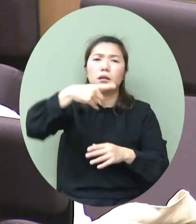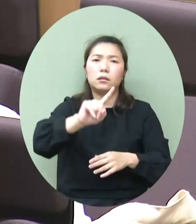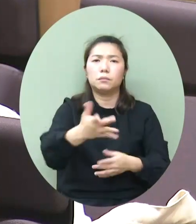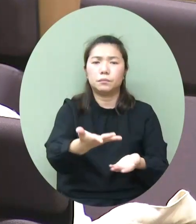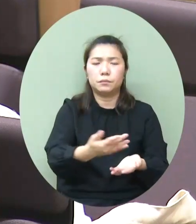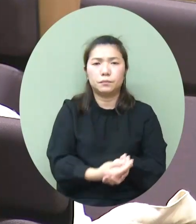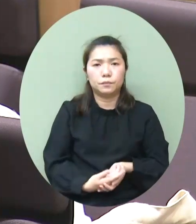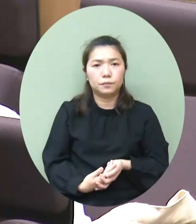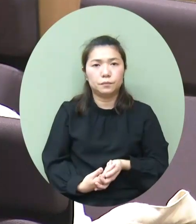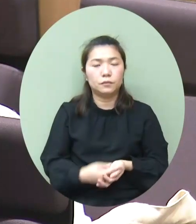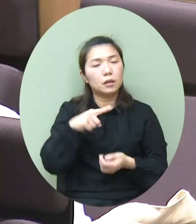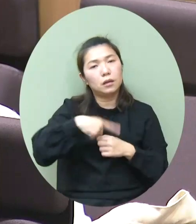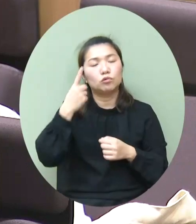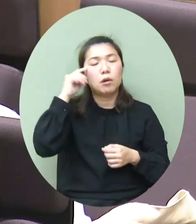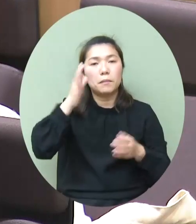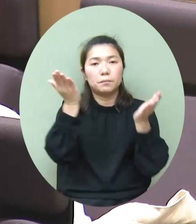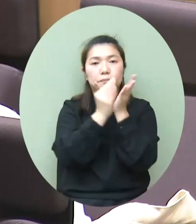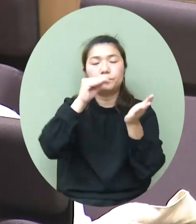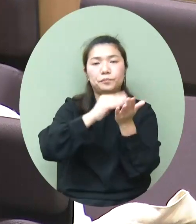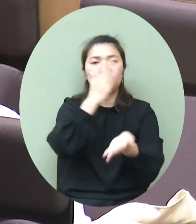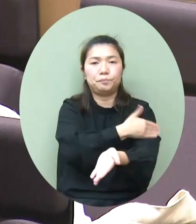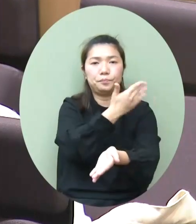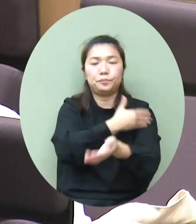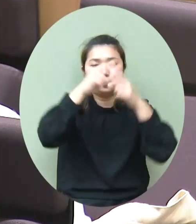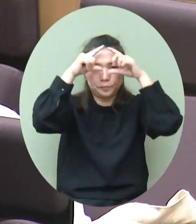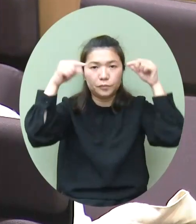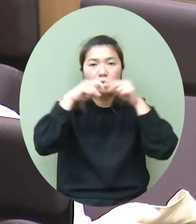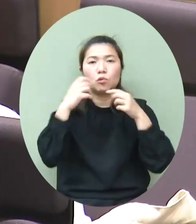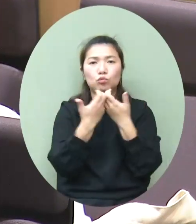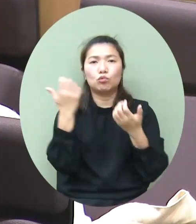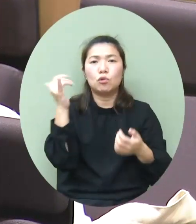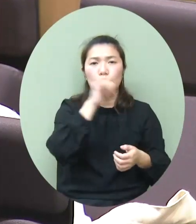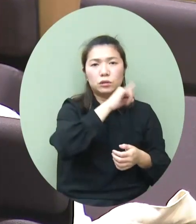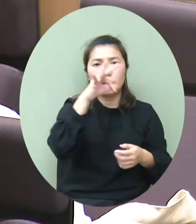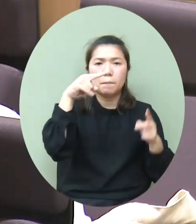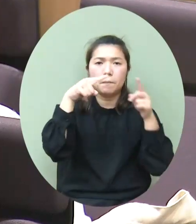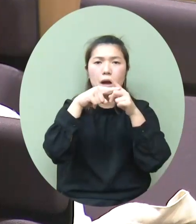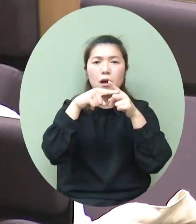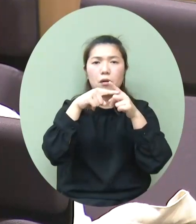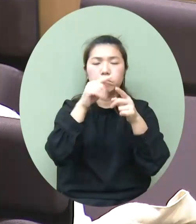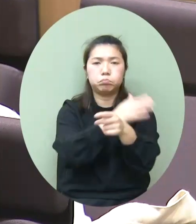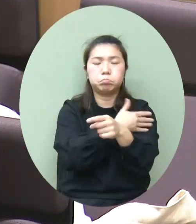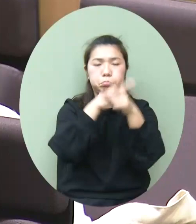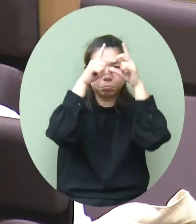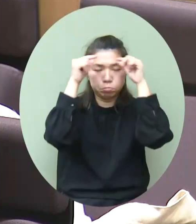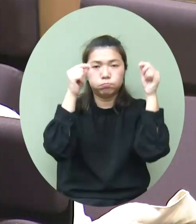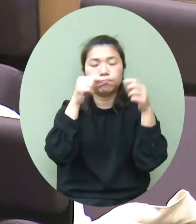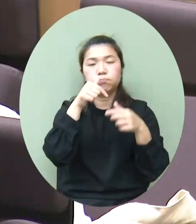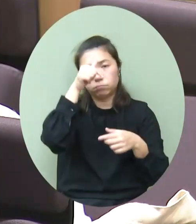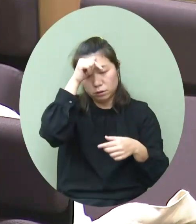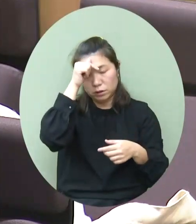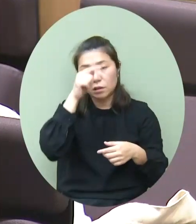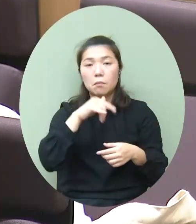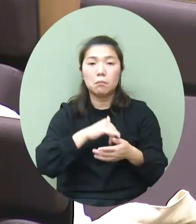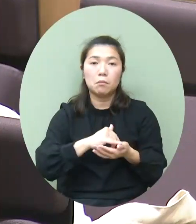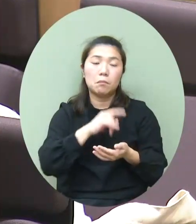误，有人已经等了一年，有什么可以帮他？有6300名的医护人员确诊，有